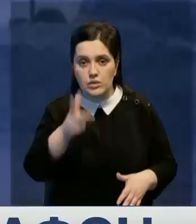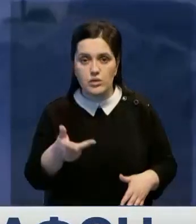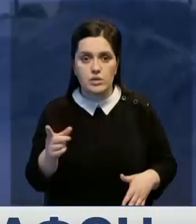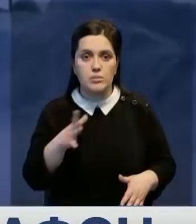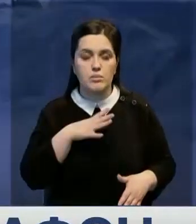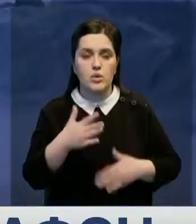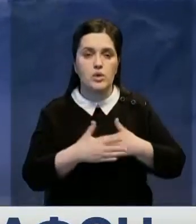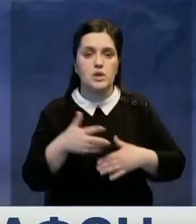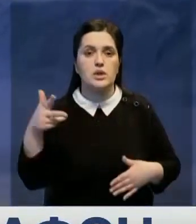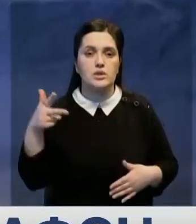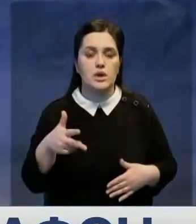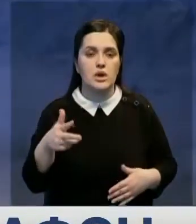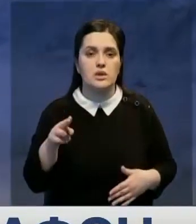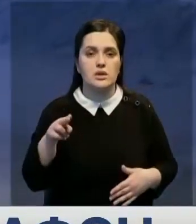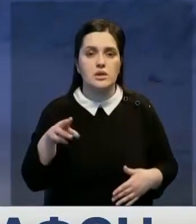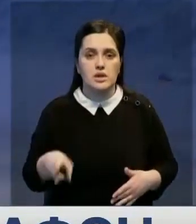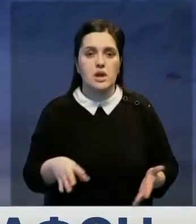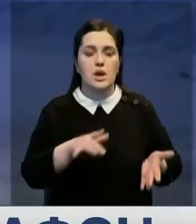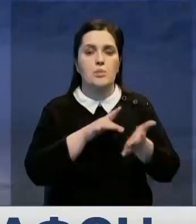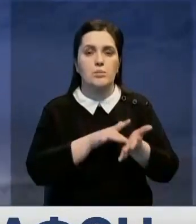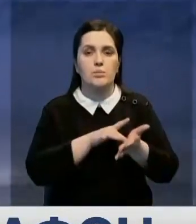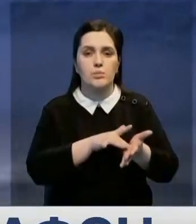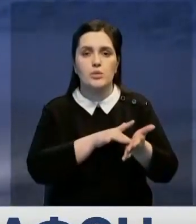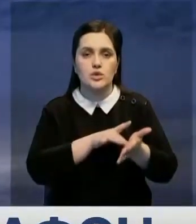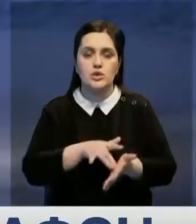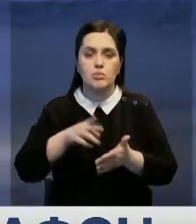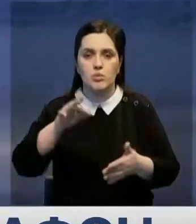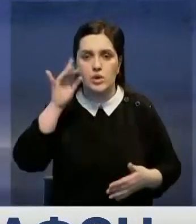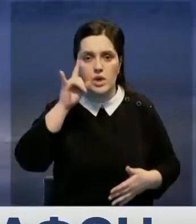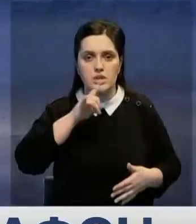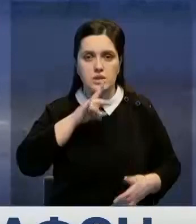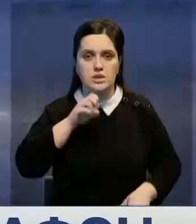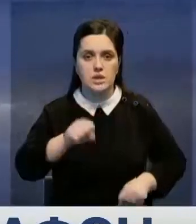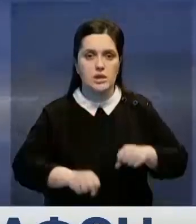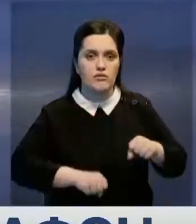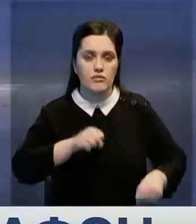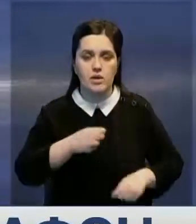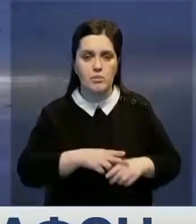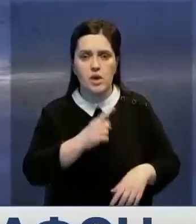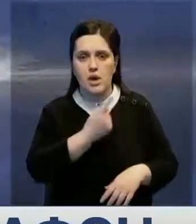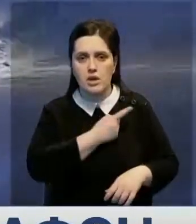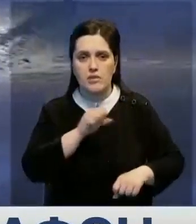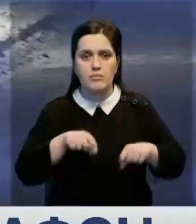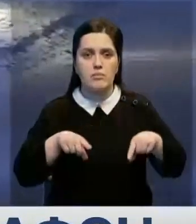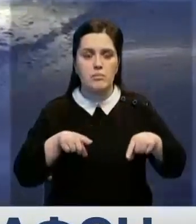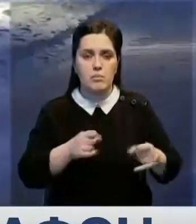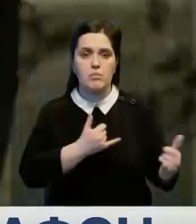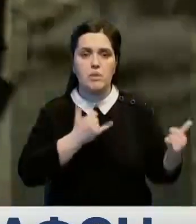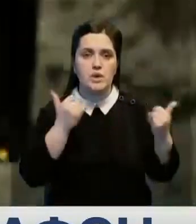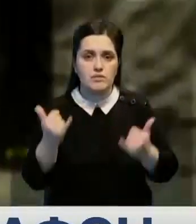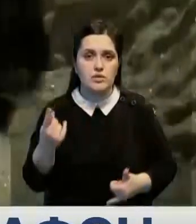В общей сложности за последние 3 года Ернат преодолел около 3000 километров путешествия по Казахстану на